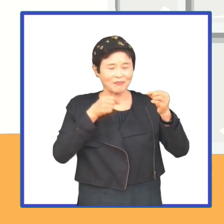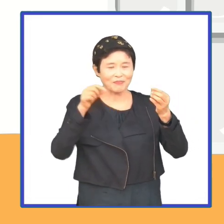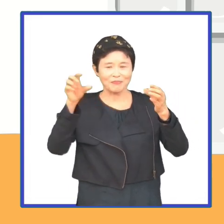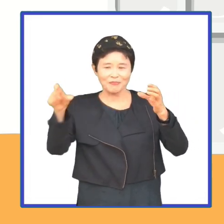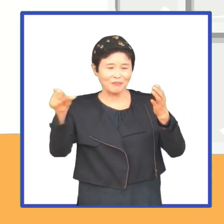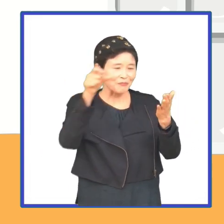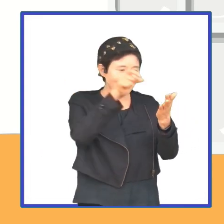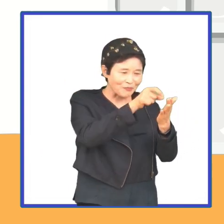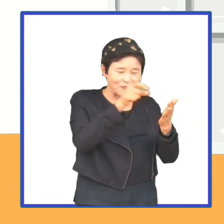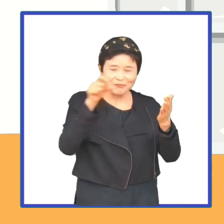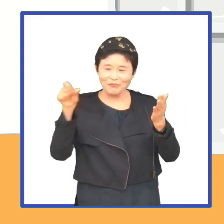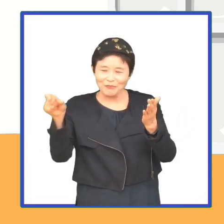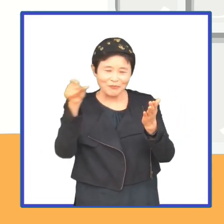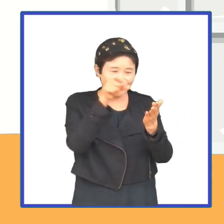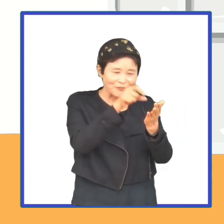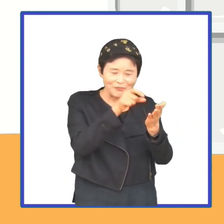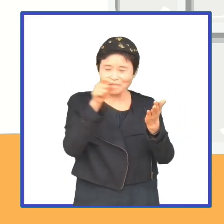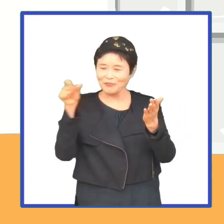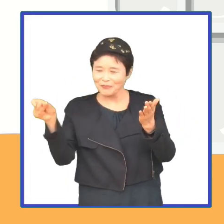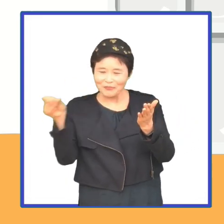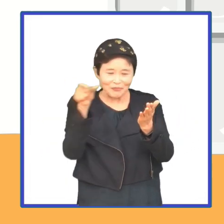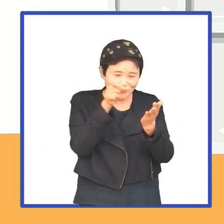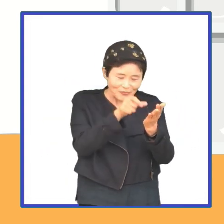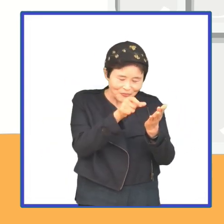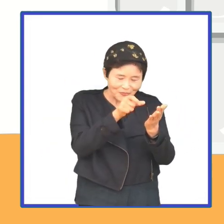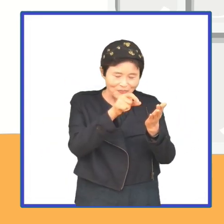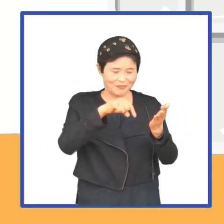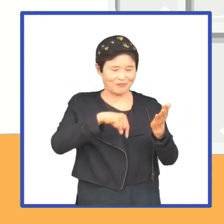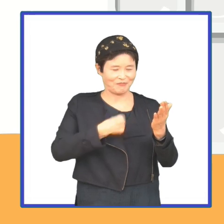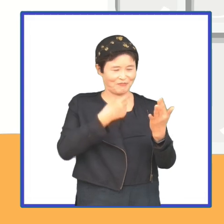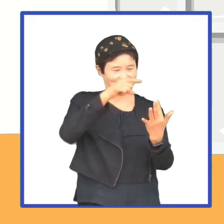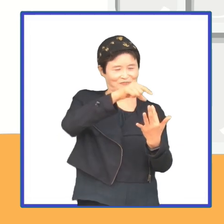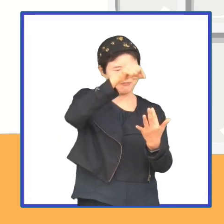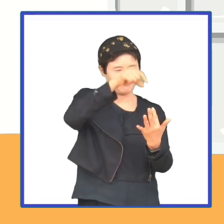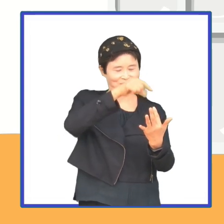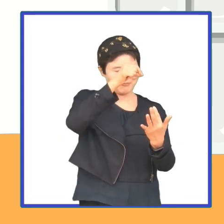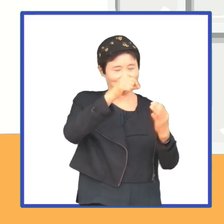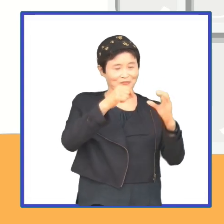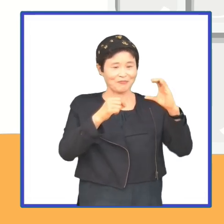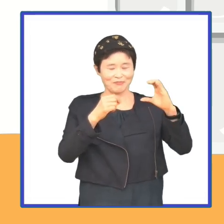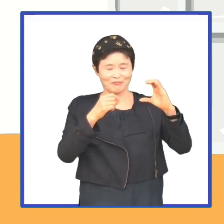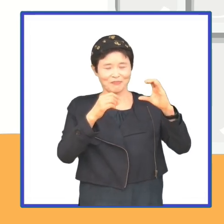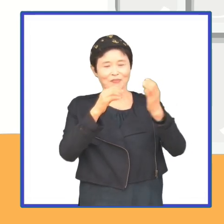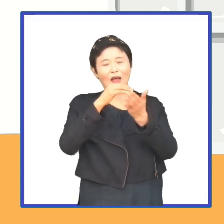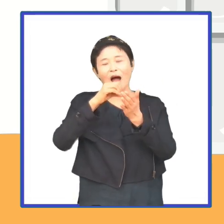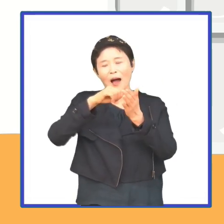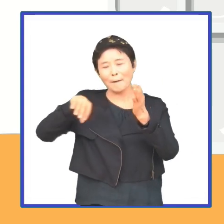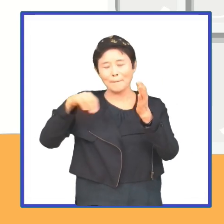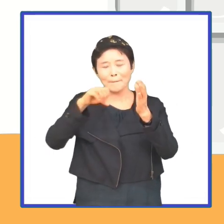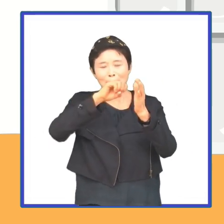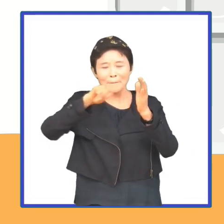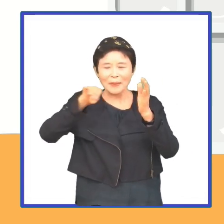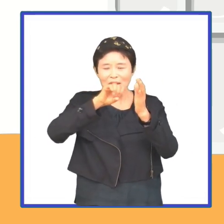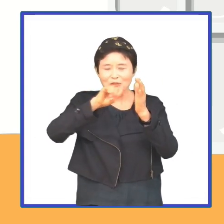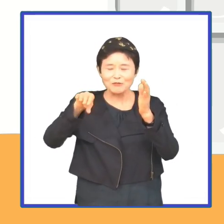적어주세요. 자신이 고른 메뉴의 탄소 배출량이 얼마나 되는지 계산해 봅시다.